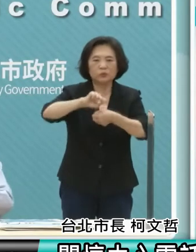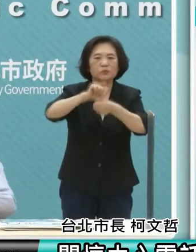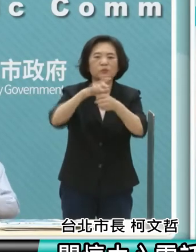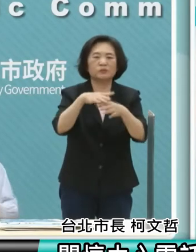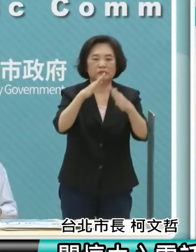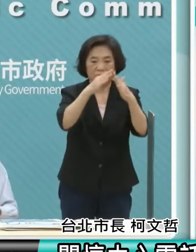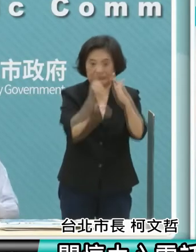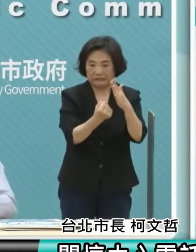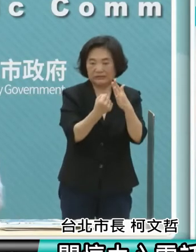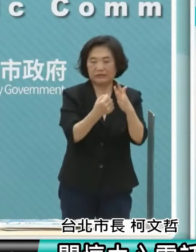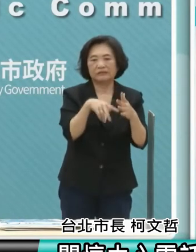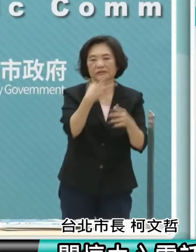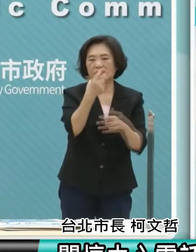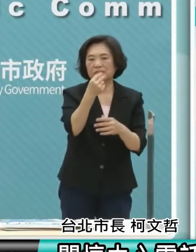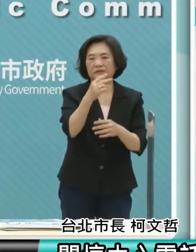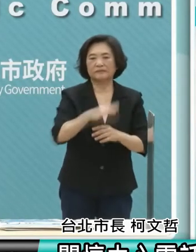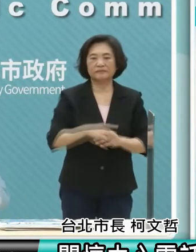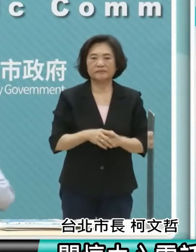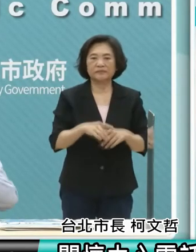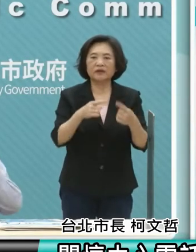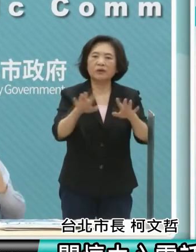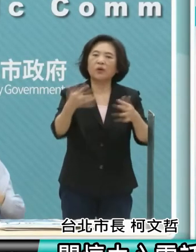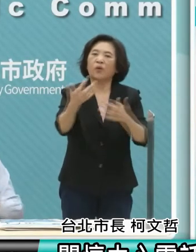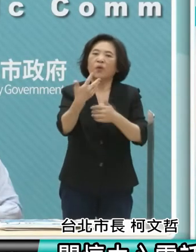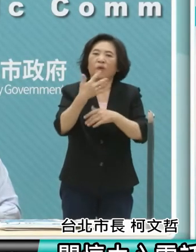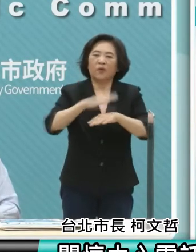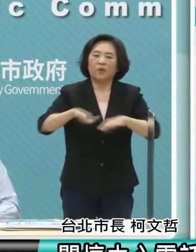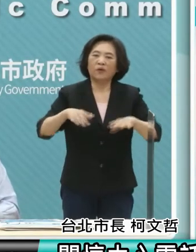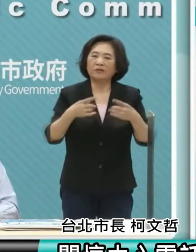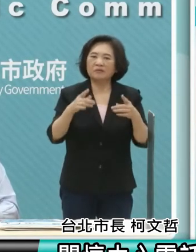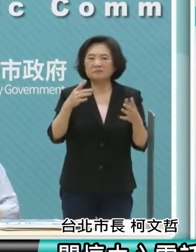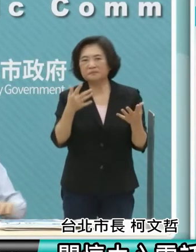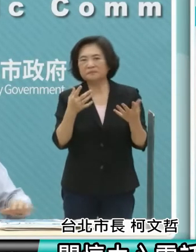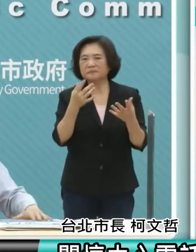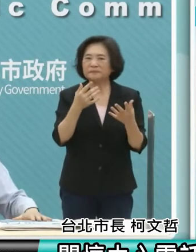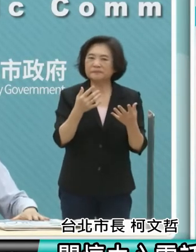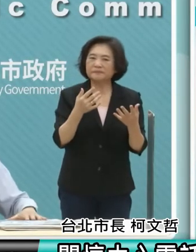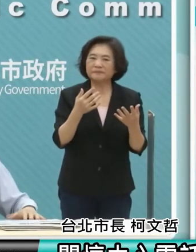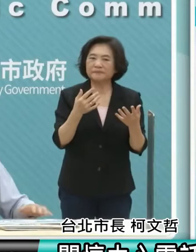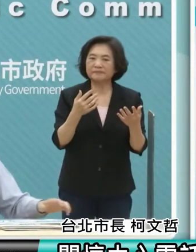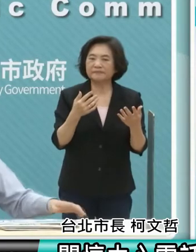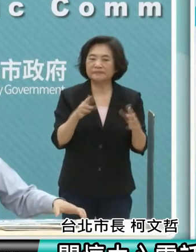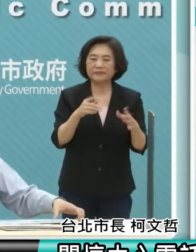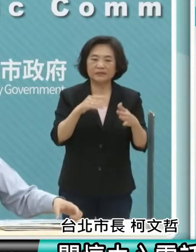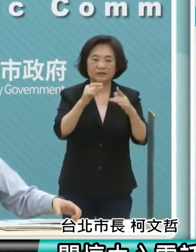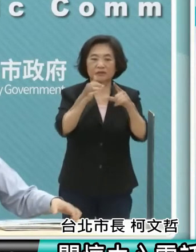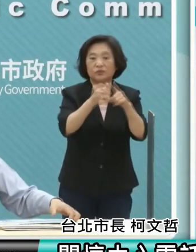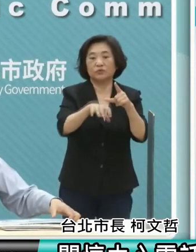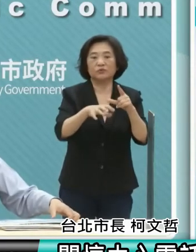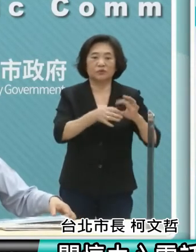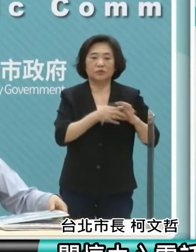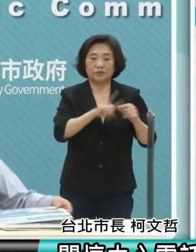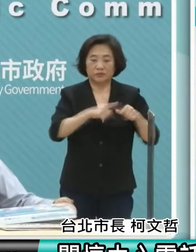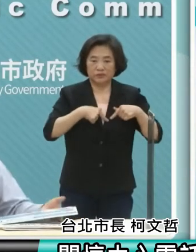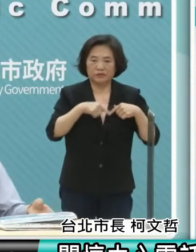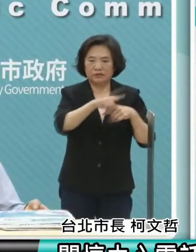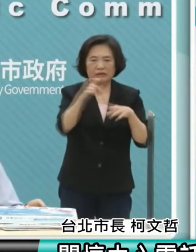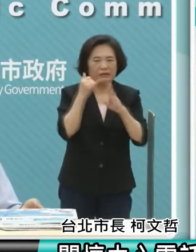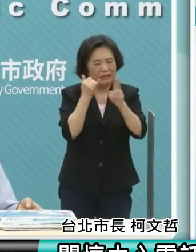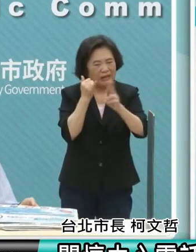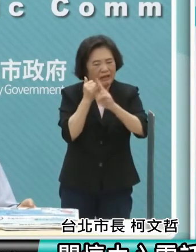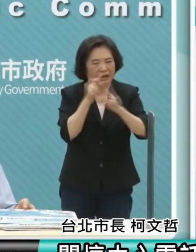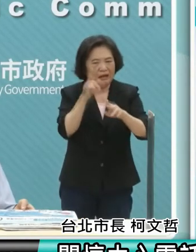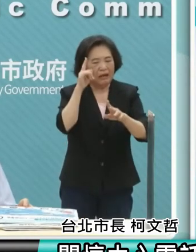个大家一定有很多问题嘛，所以这个区公所的关怀中心快要被打爆